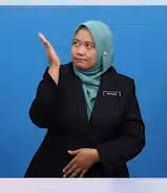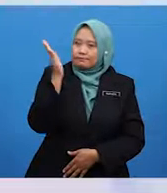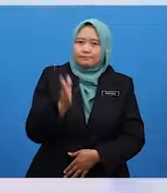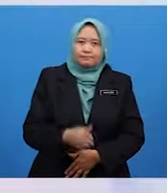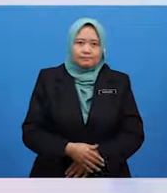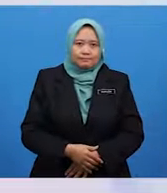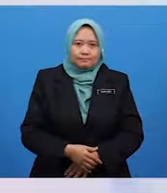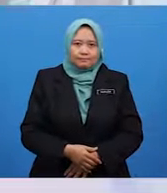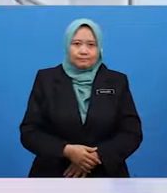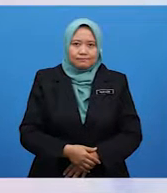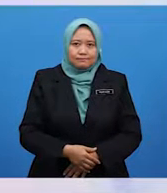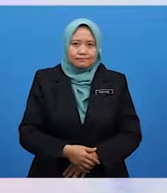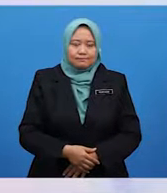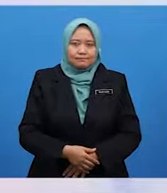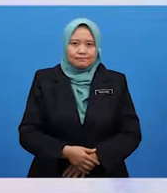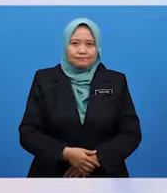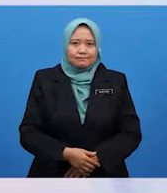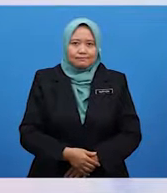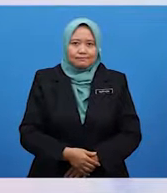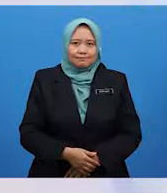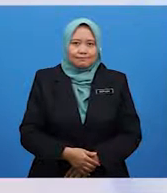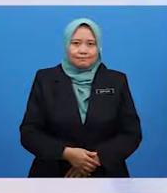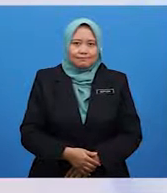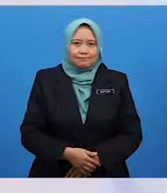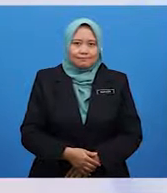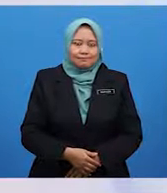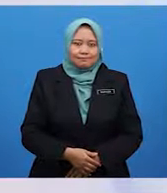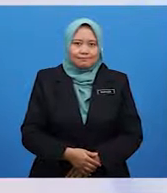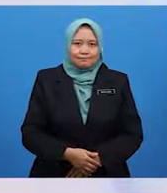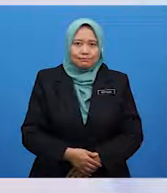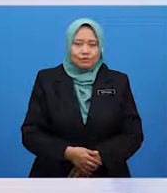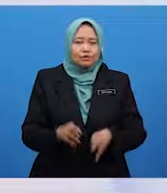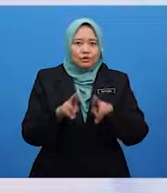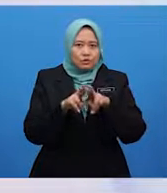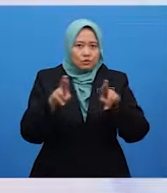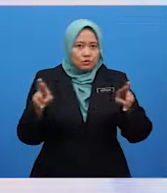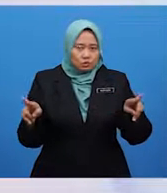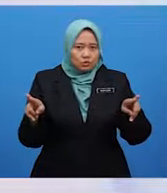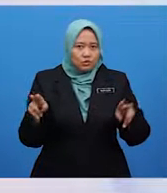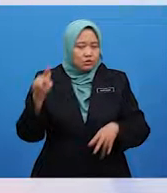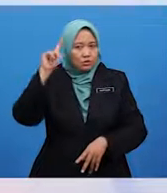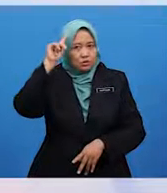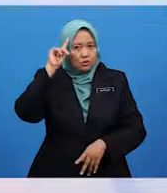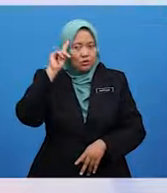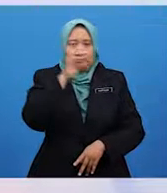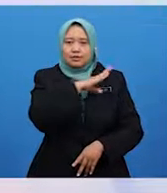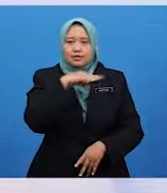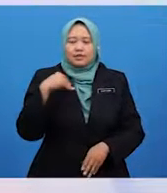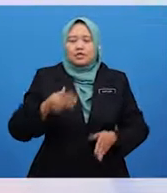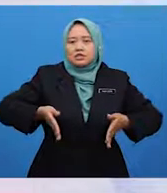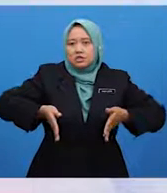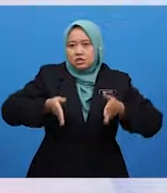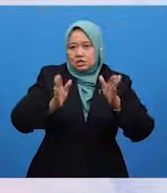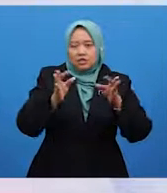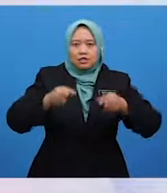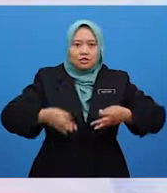kesemuanya bergabung, meletup hingga terbentuk komposisi dari segi ruang, konsep dan jalan cerita yang menjadikan